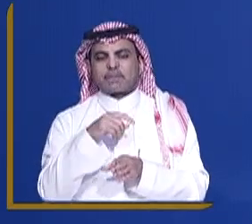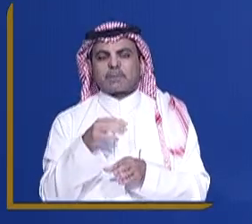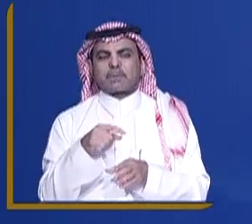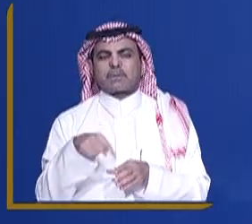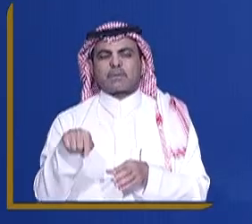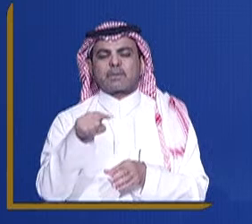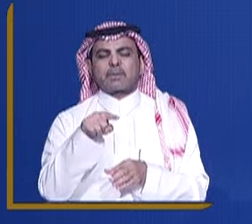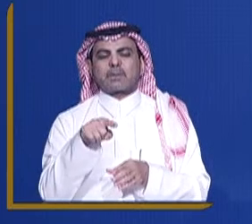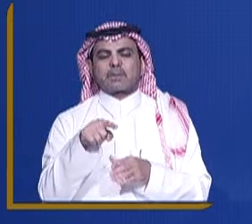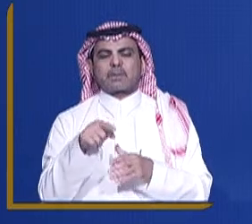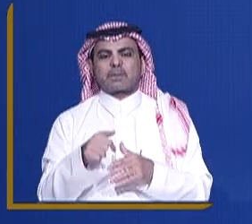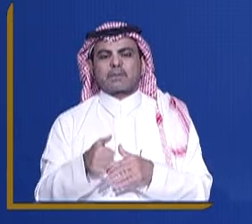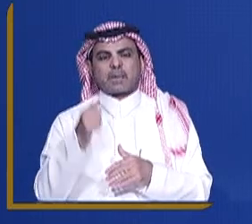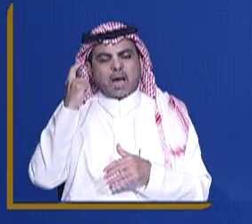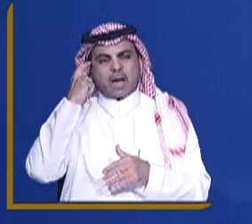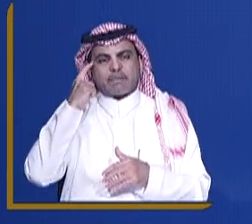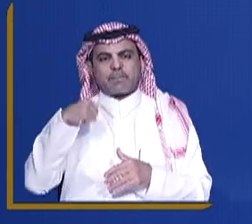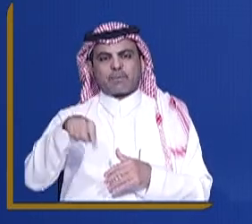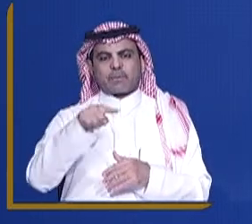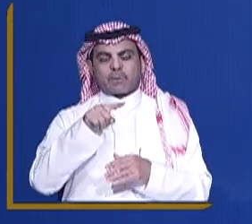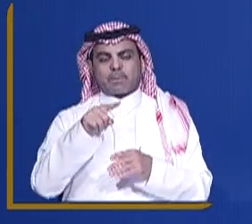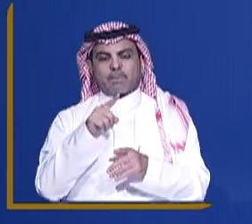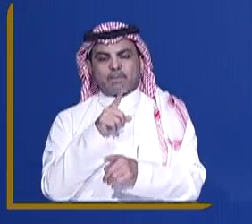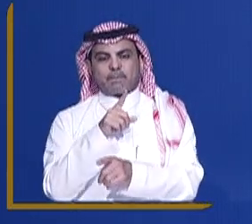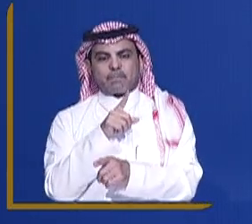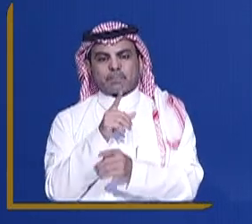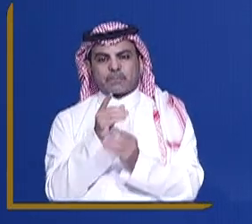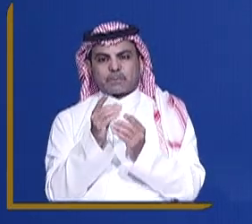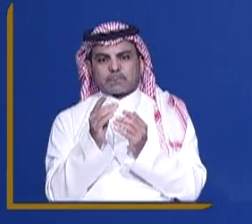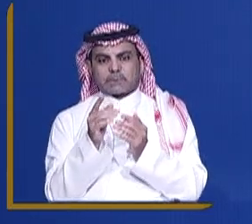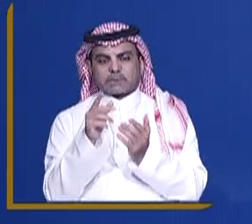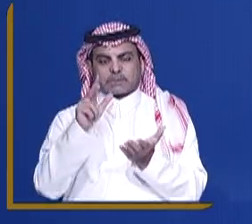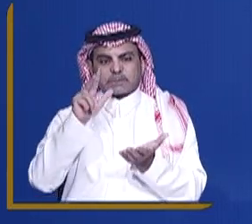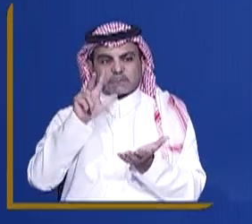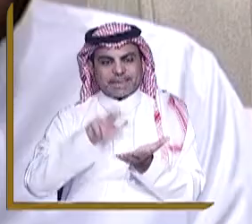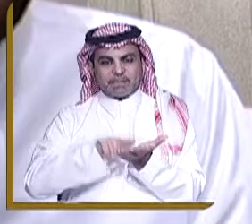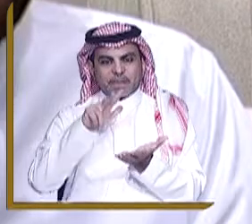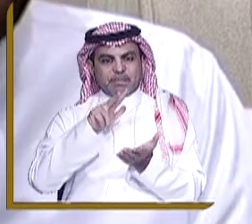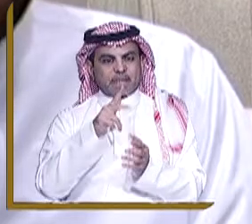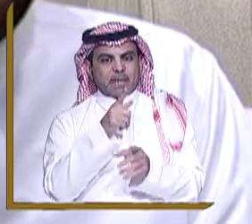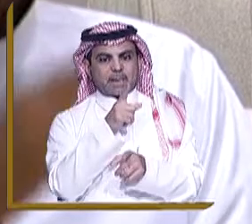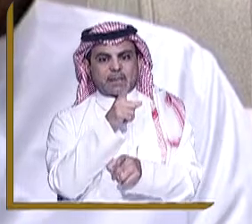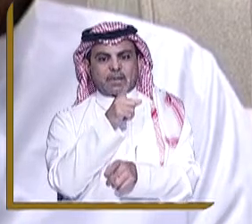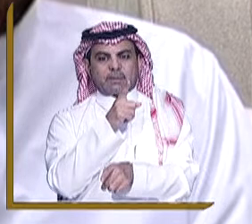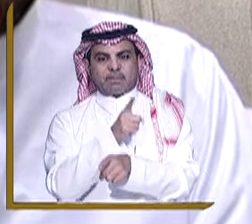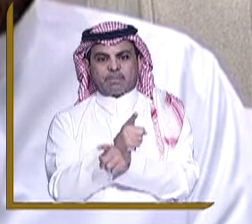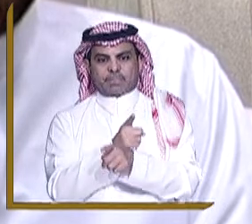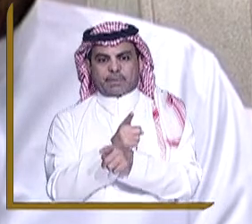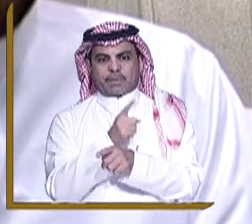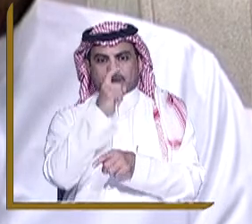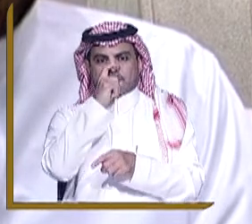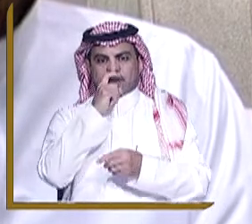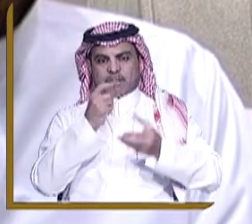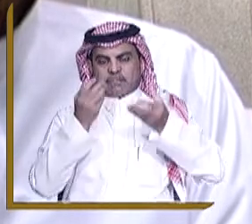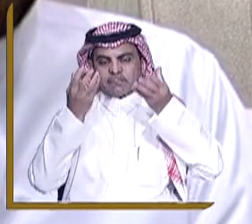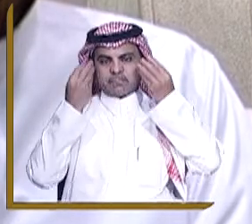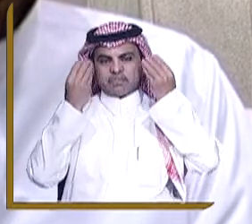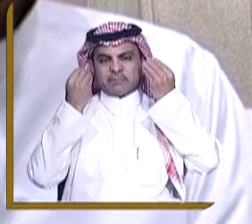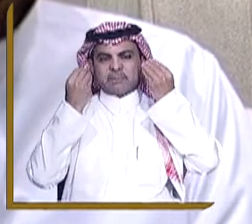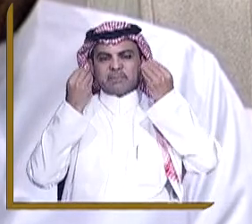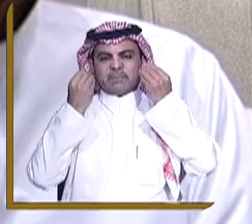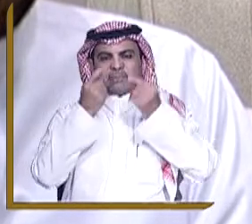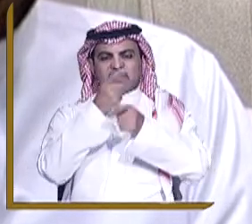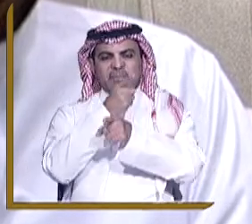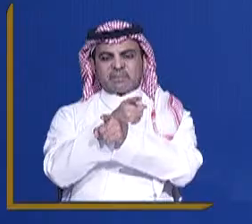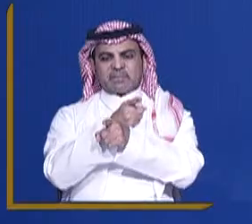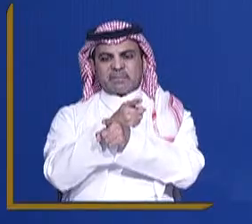كذلك نعرف أن أي مرحلة تتم فيها تطبيق يجب أن يكون لدينا القدرة على أخذ التغذية الراجعة من